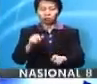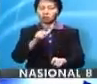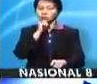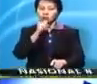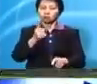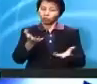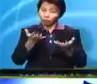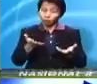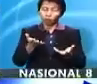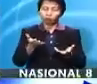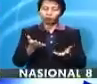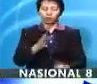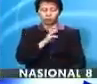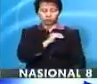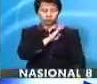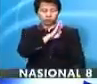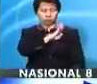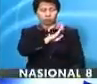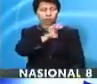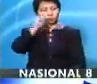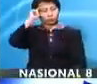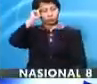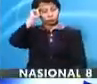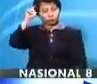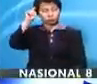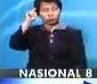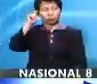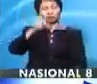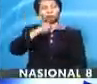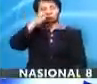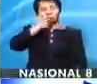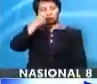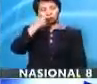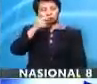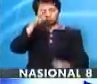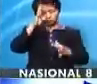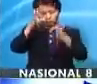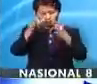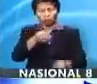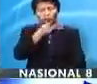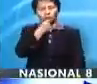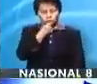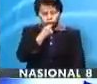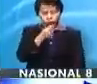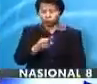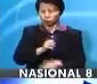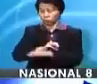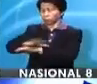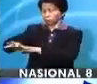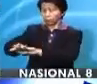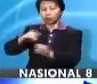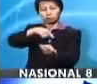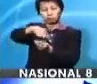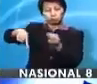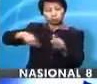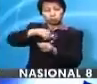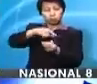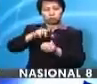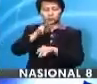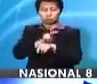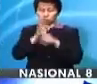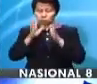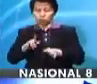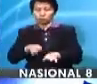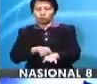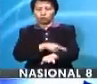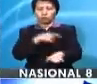tidak diingini. Menteri Besar Datuk Seri Ahmad Razif Abdul Rahman berkata, keputusan pengadil turut mempengaruhi situasi penonton